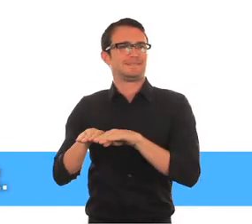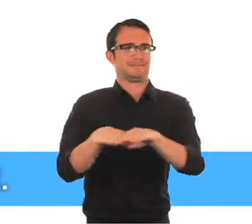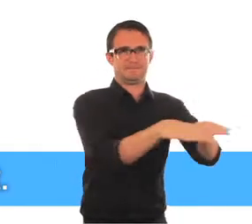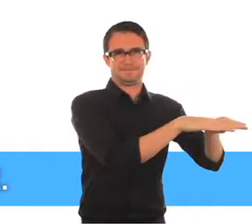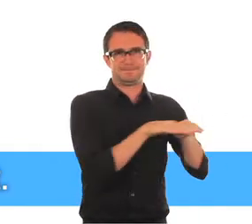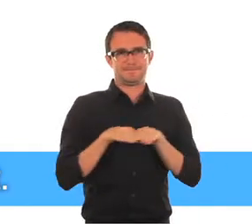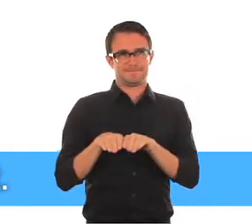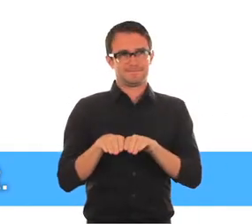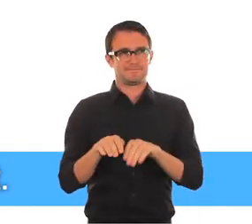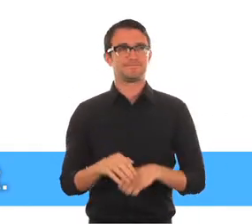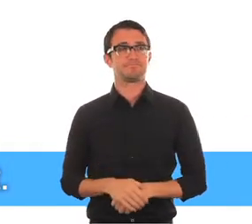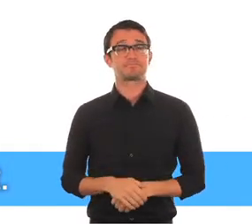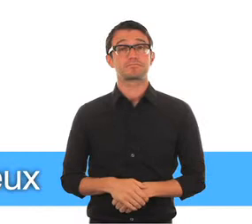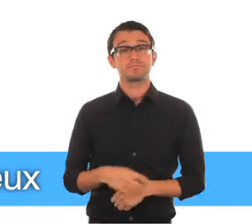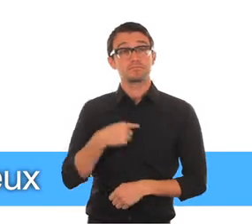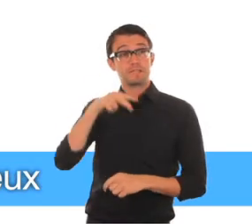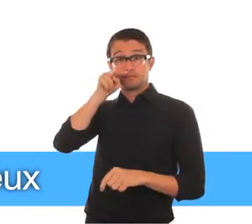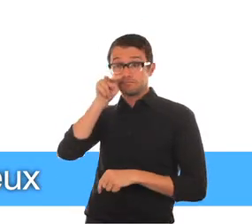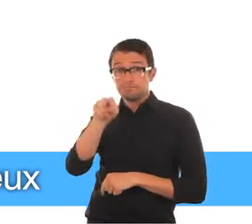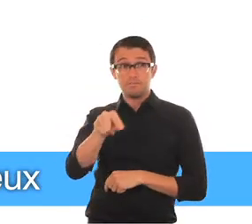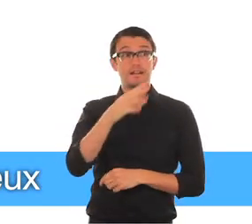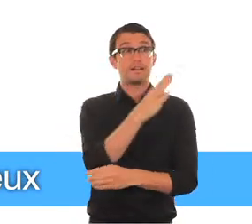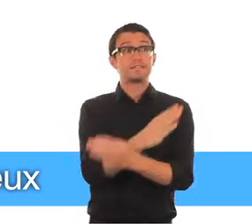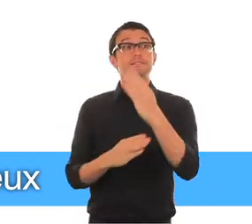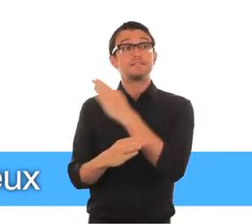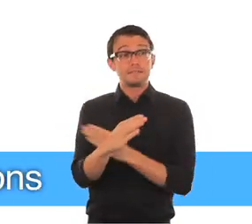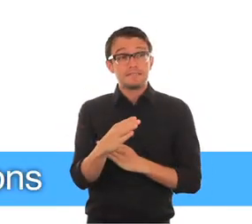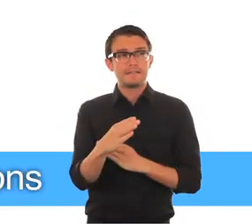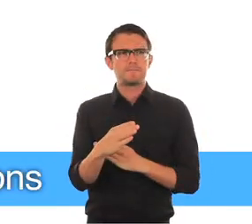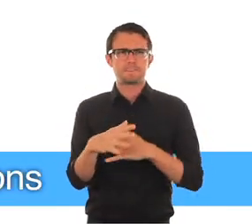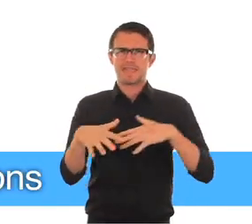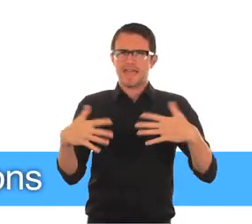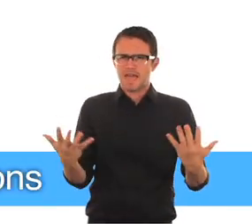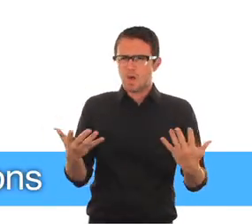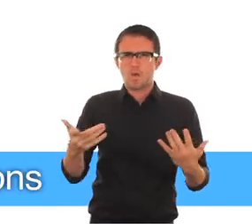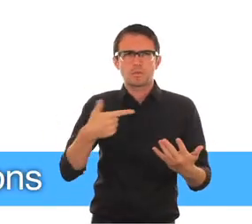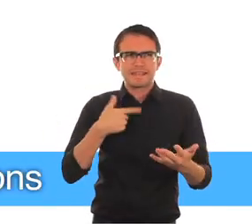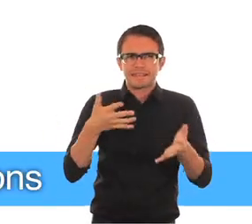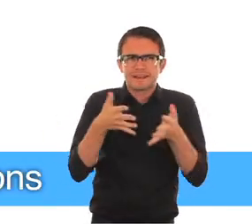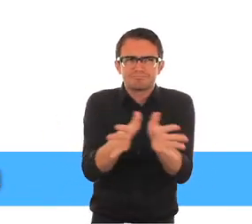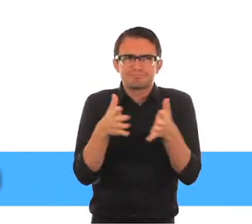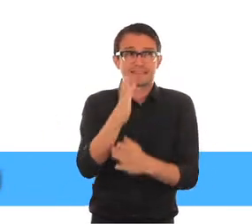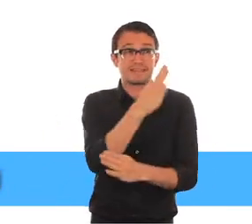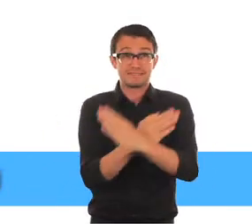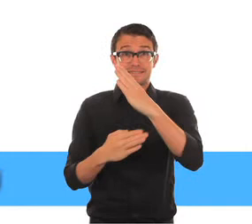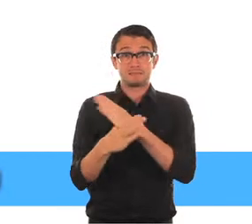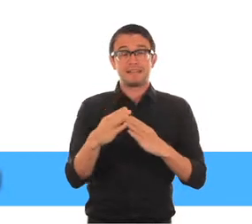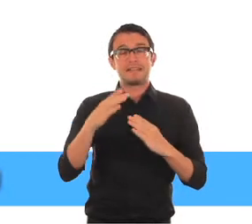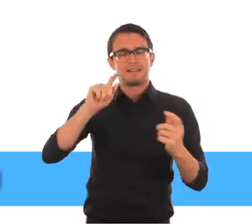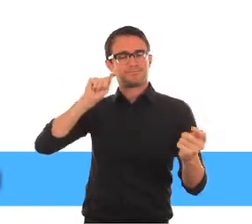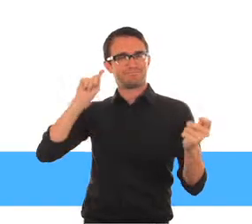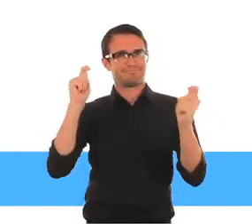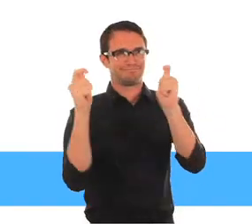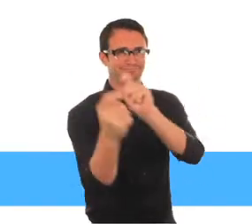le ferions pour tout autre enfant. Notre compréhension du handicap et de ceux dont nous parlons lorsque nous nous référons aux personnes handicapées a